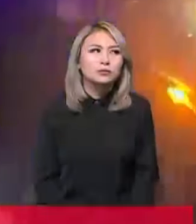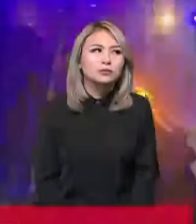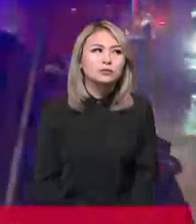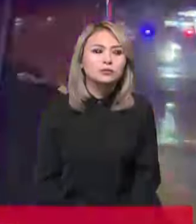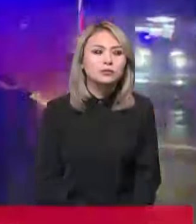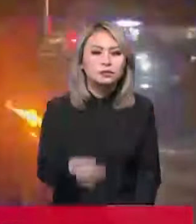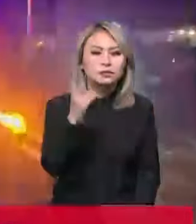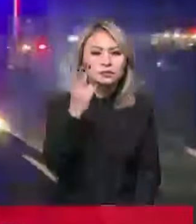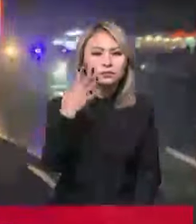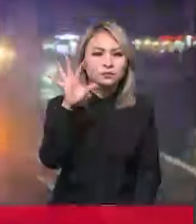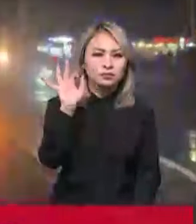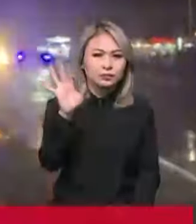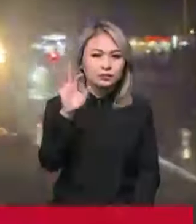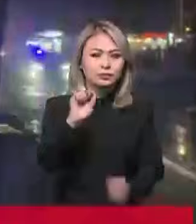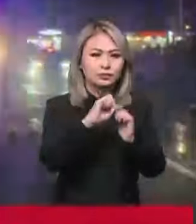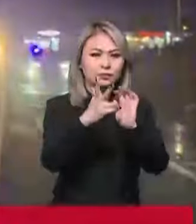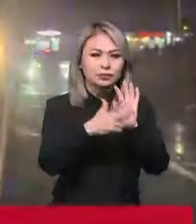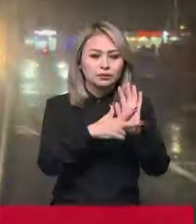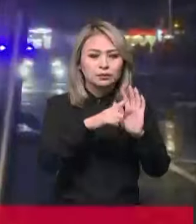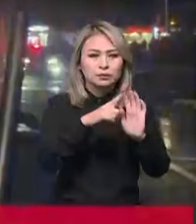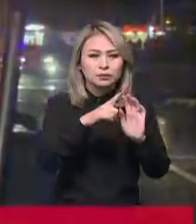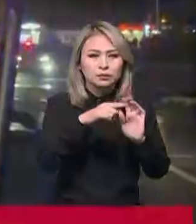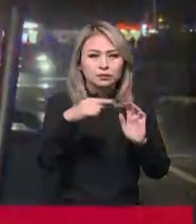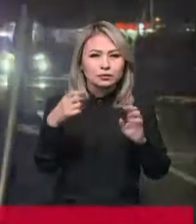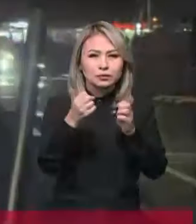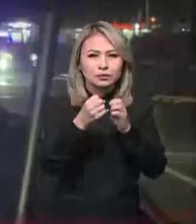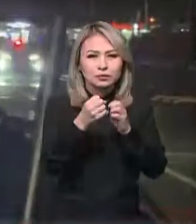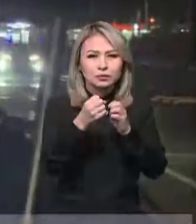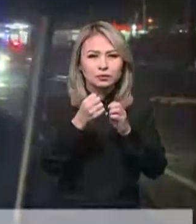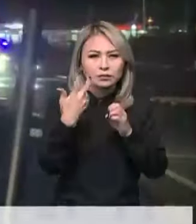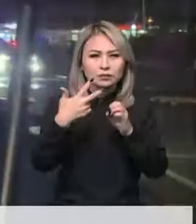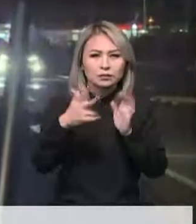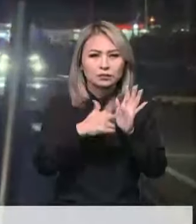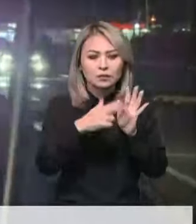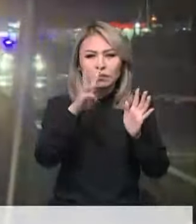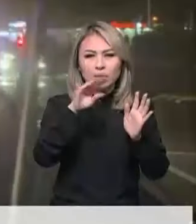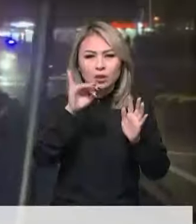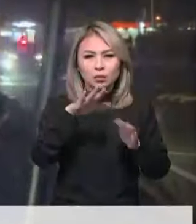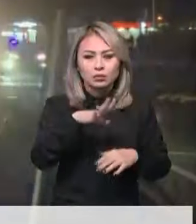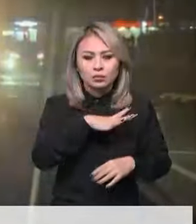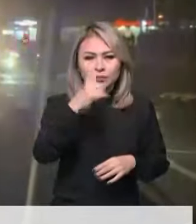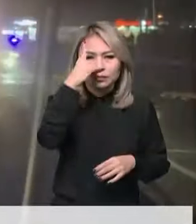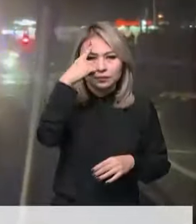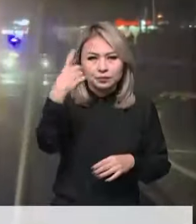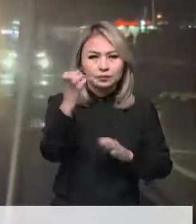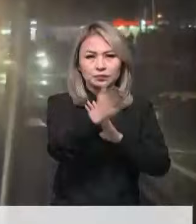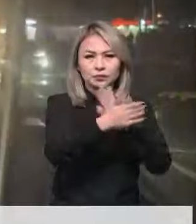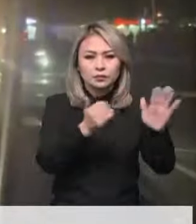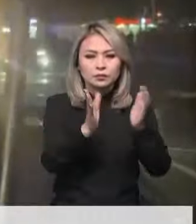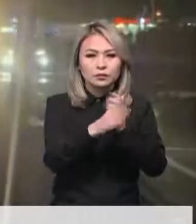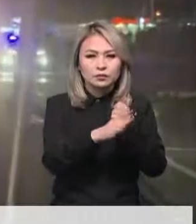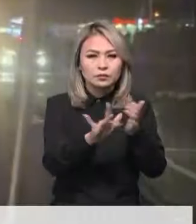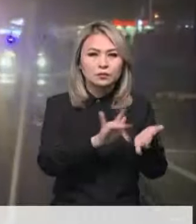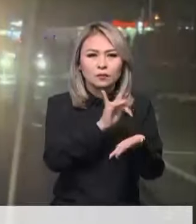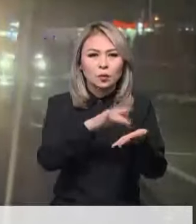27 қазан күні 18 сағат 37 минутта күштер мен құралдар жүйе басқару орталығына Атырау қаласы